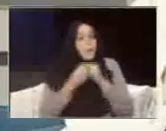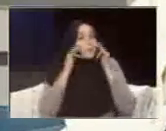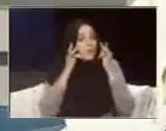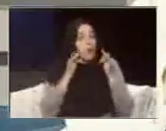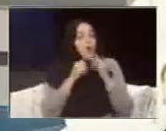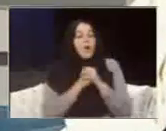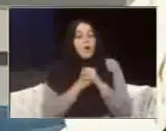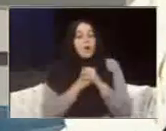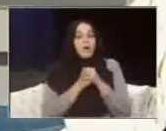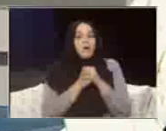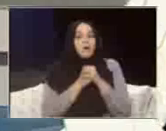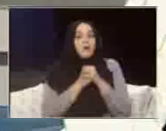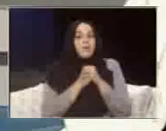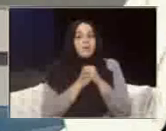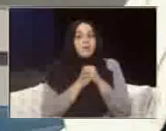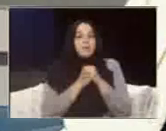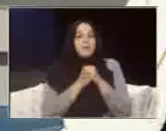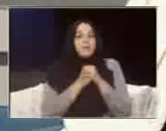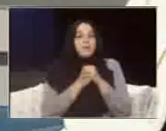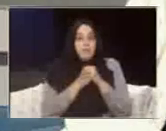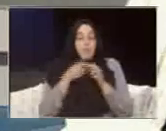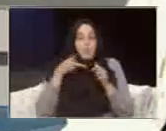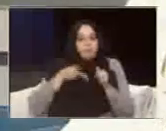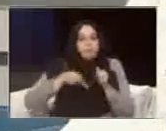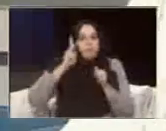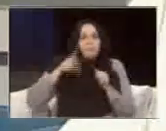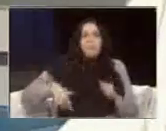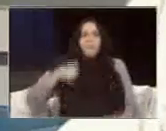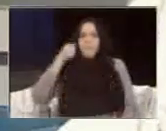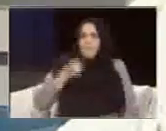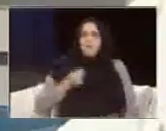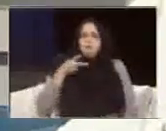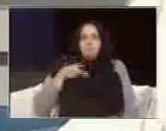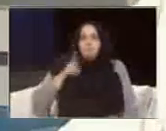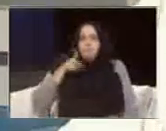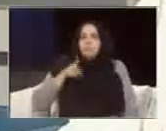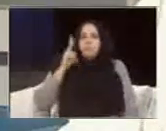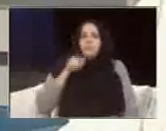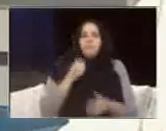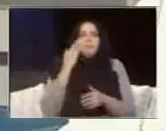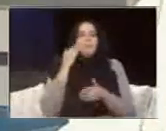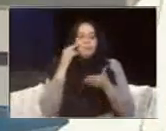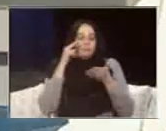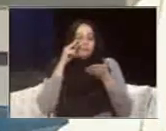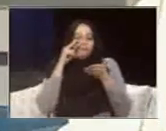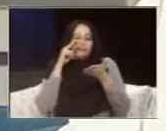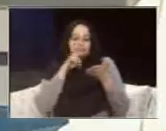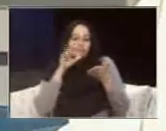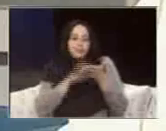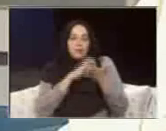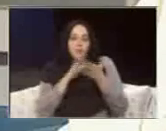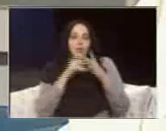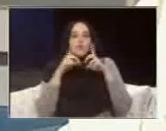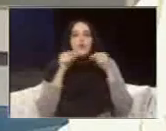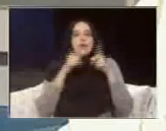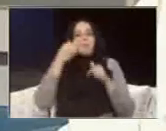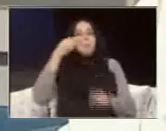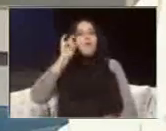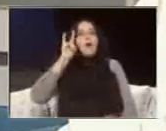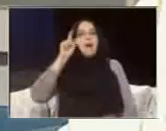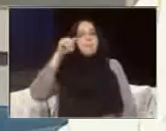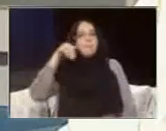نفسه يعني يزداد إيمانه. حينما نقرأ مثلا في سورة محمد في الآية رقم 19